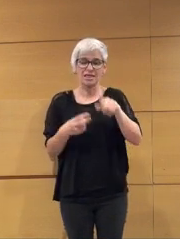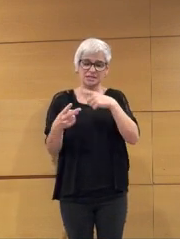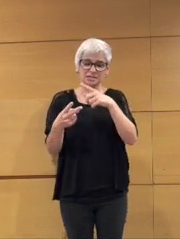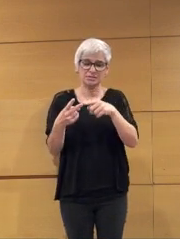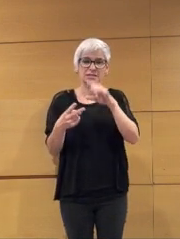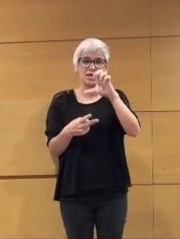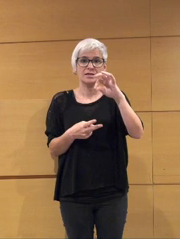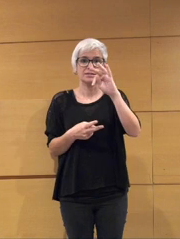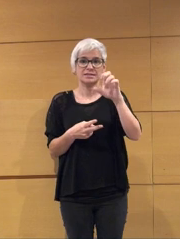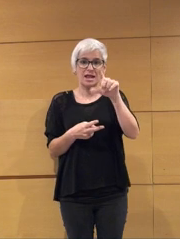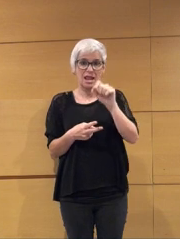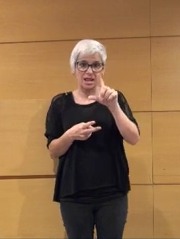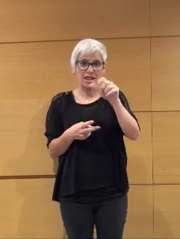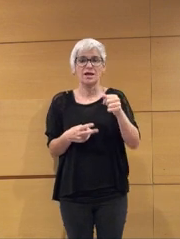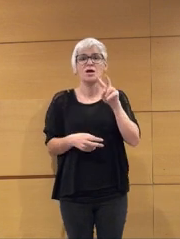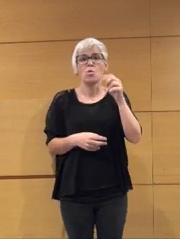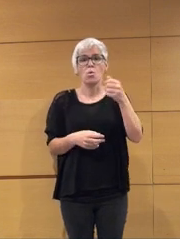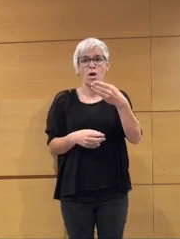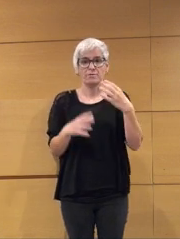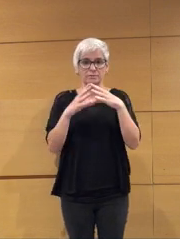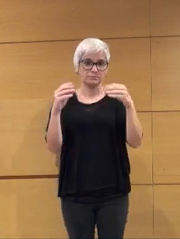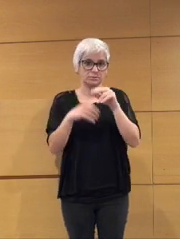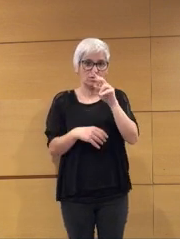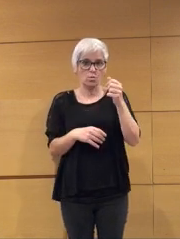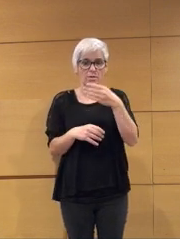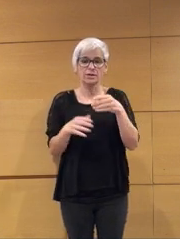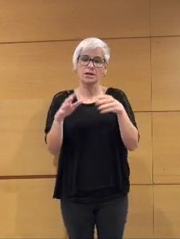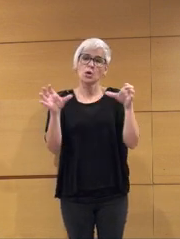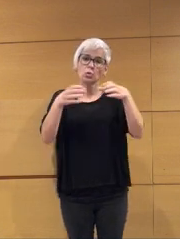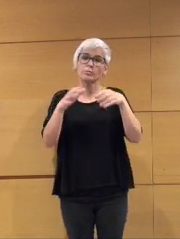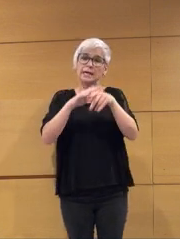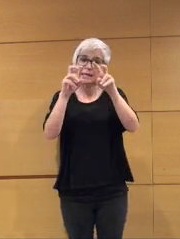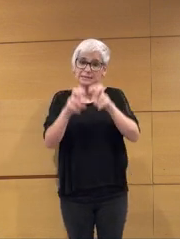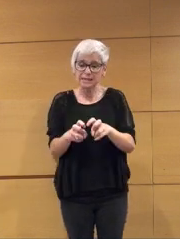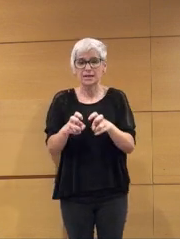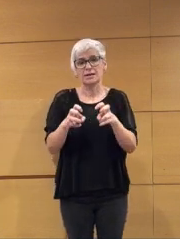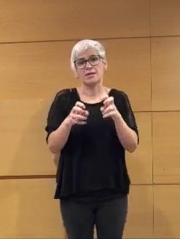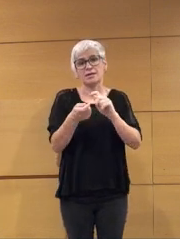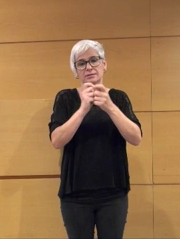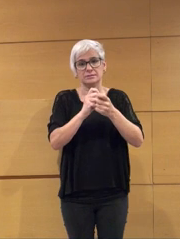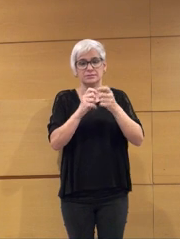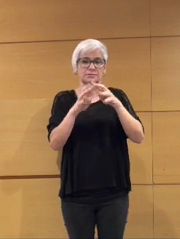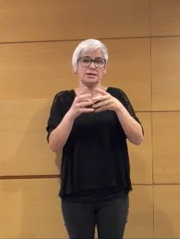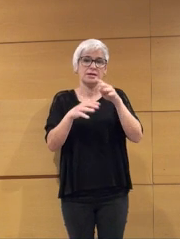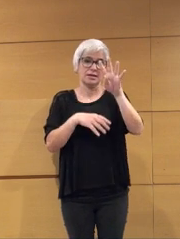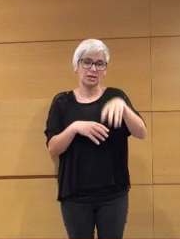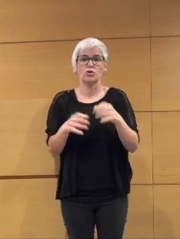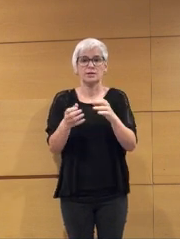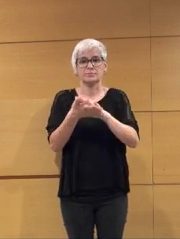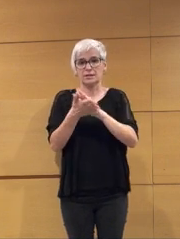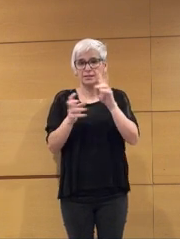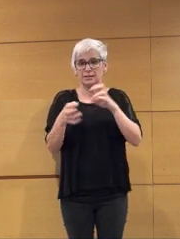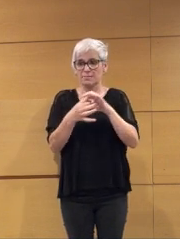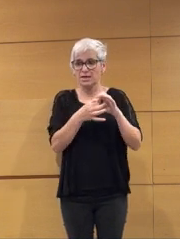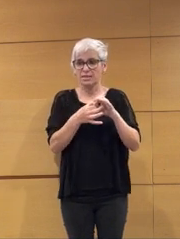l'Estela, de la UAB, del grup de recerca Transmèdia Catalònia, que ens parlarà de realitat virtual, mons virtuals,